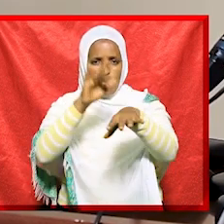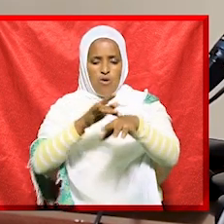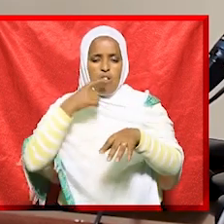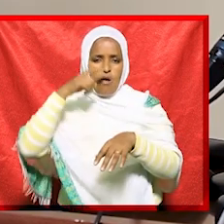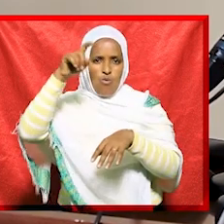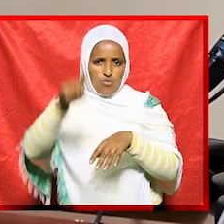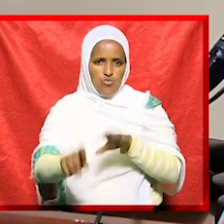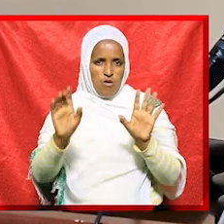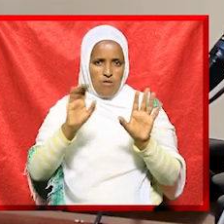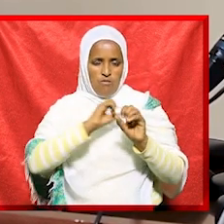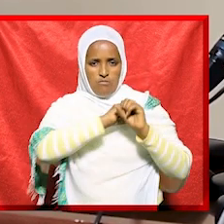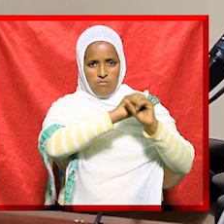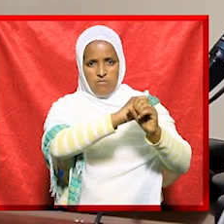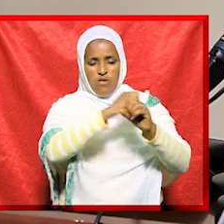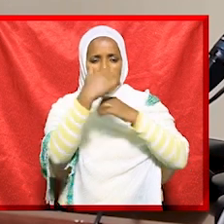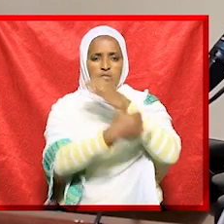ጉባኤ አውግዟል።